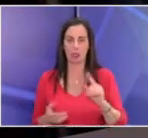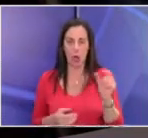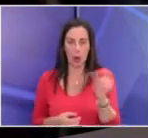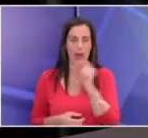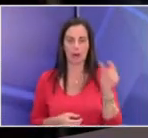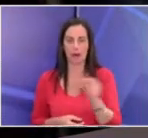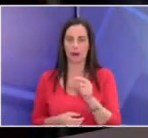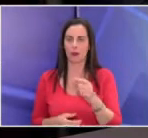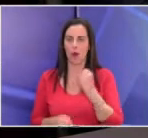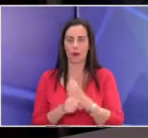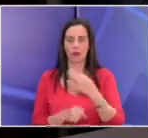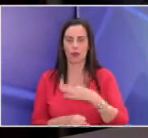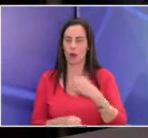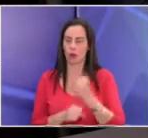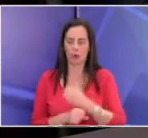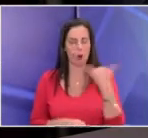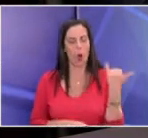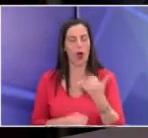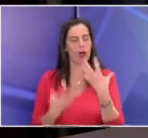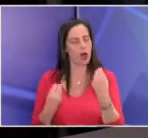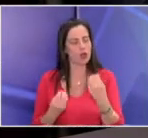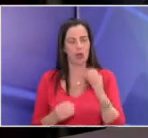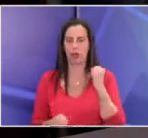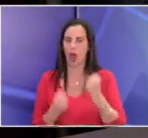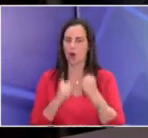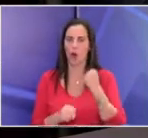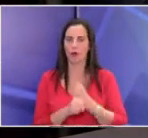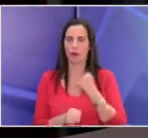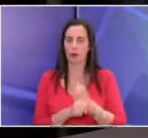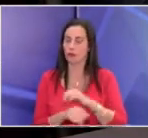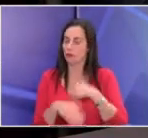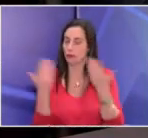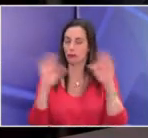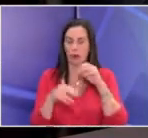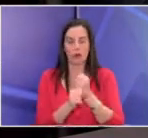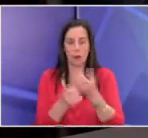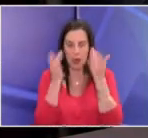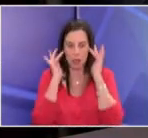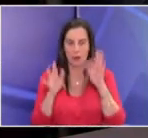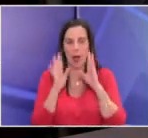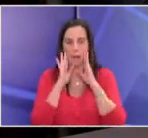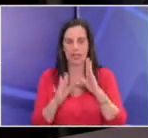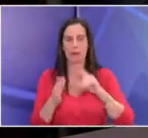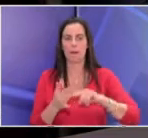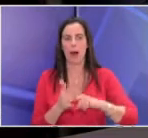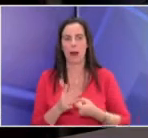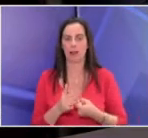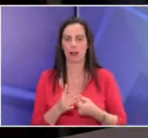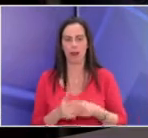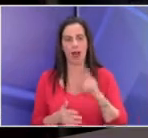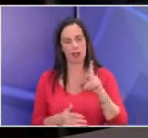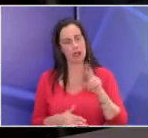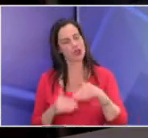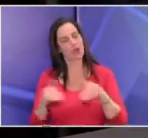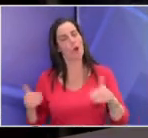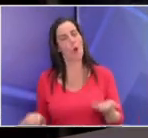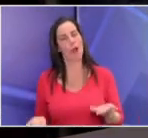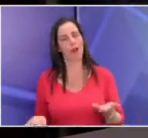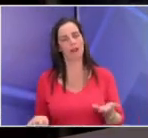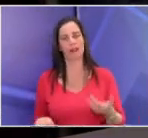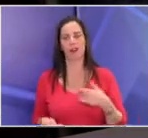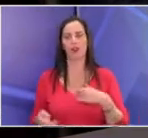מספרים. 150 אלף שח. אוקיי. כמה עולה שיקום לשנה? 20 אלף שקלים. 20 אלף שח. זאת